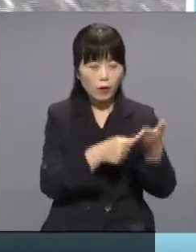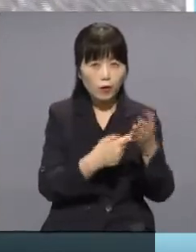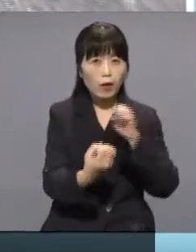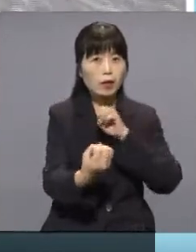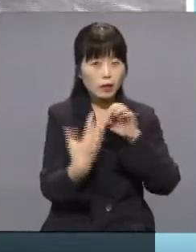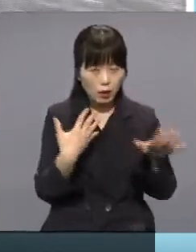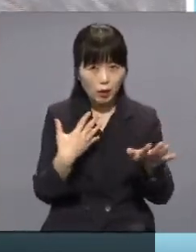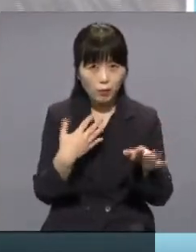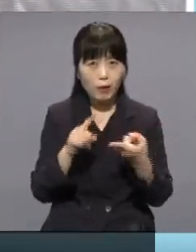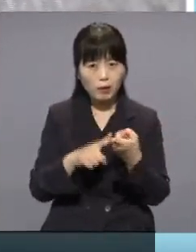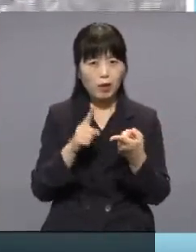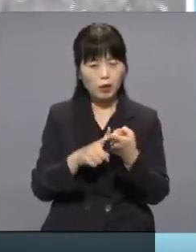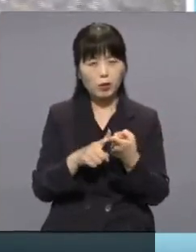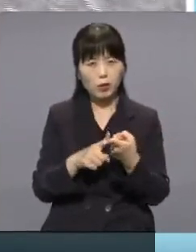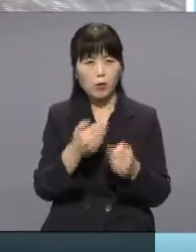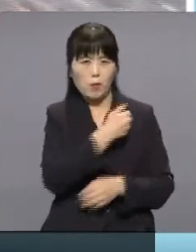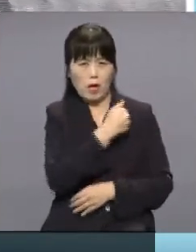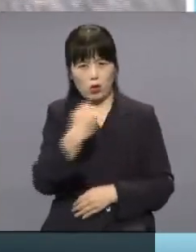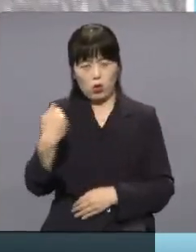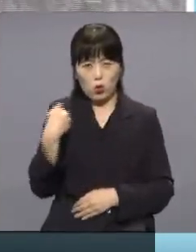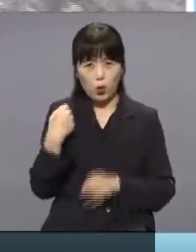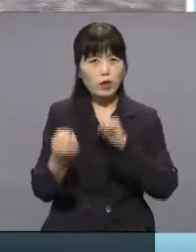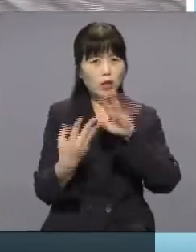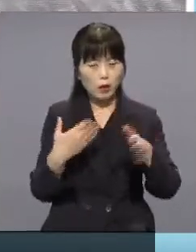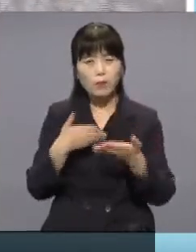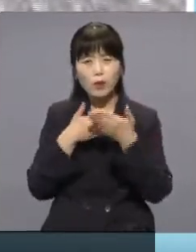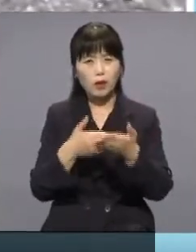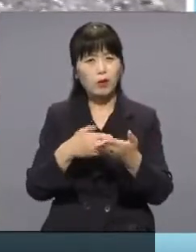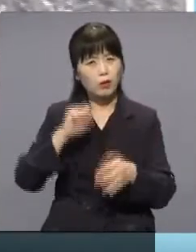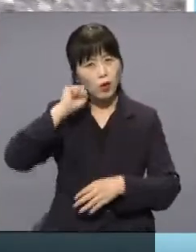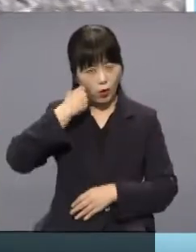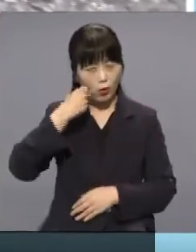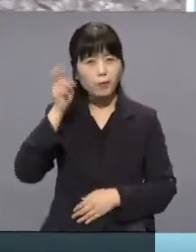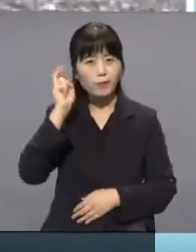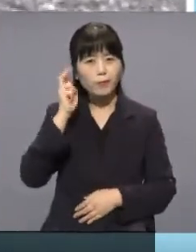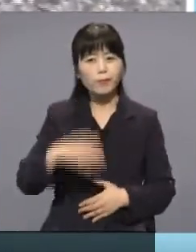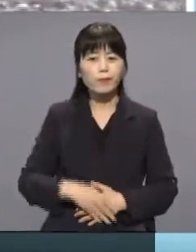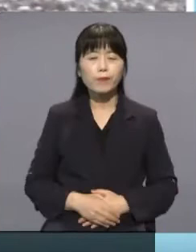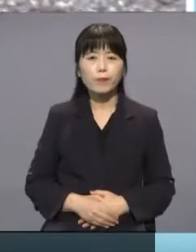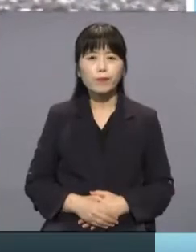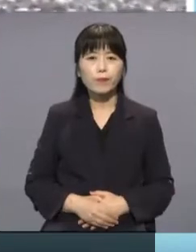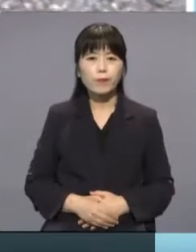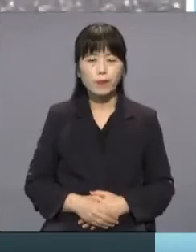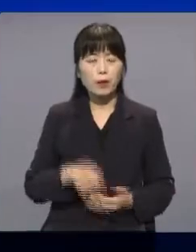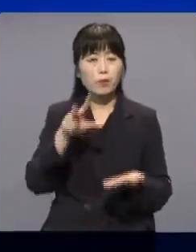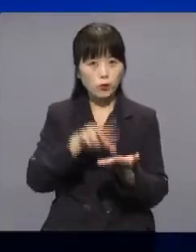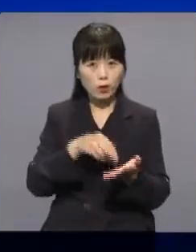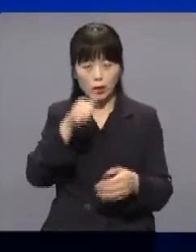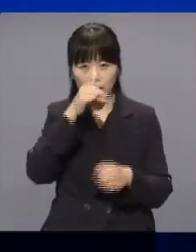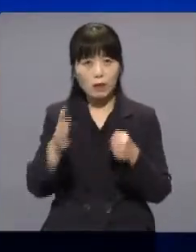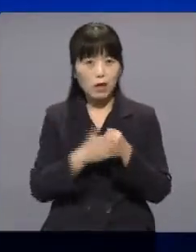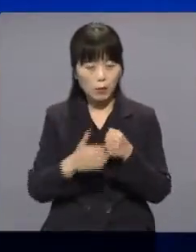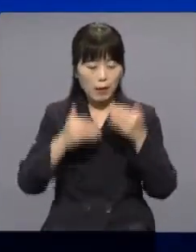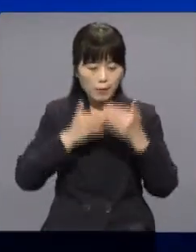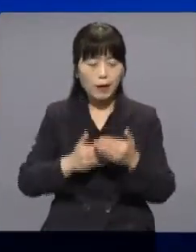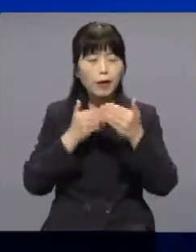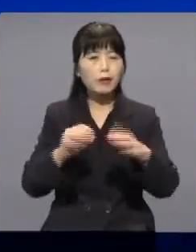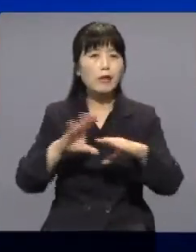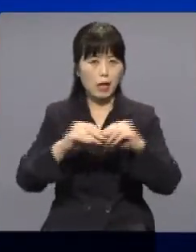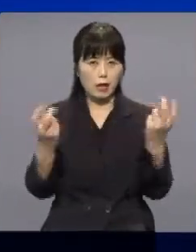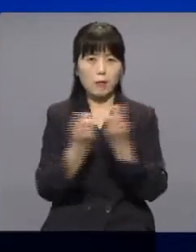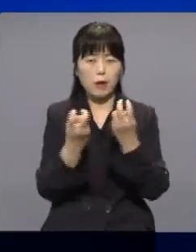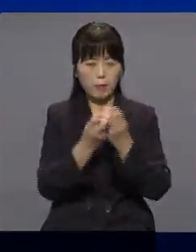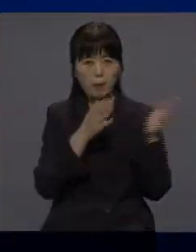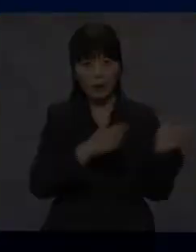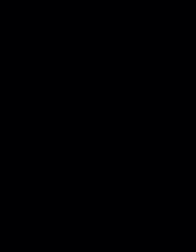부응하는 답변을 내놓기에는 만족함만 답변을 내놓기에는 좀 쉽지 않을까 이렇게 전망할 수가 있습니다 어쨌든 이슈가 됐기 때문에 차 작은 해결책을 좀